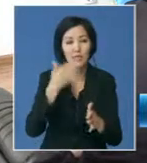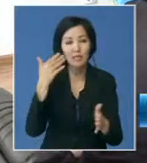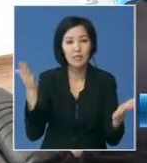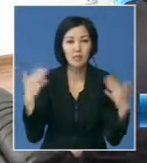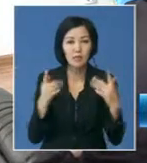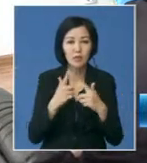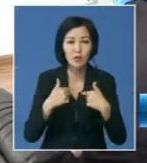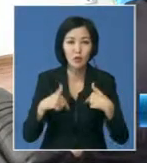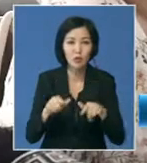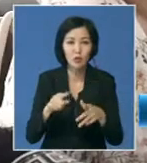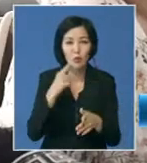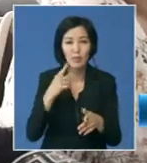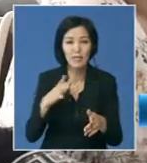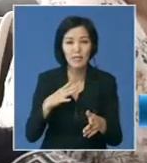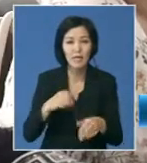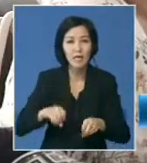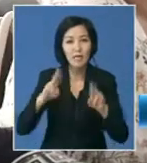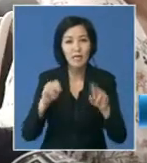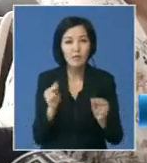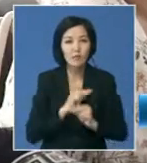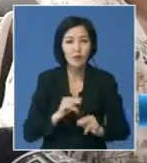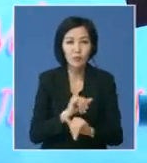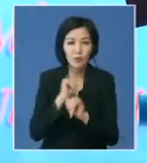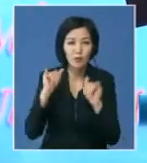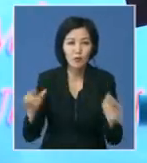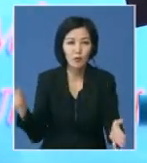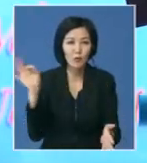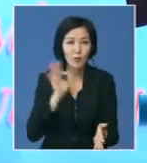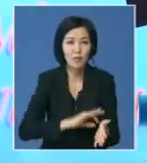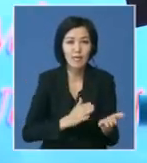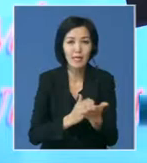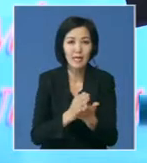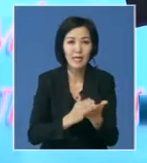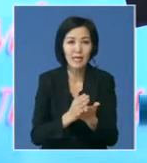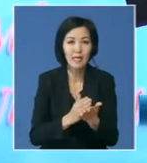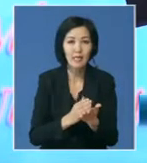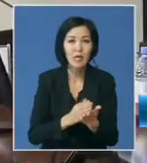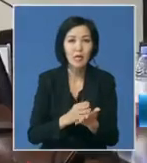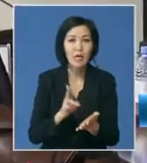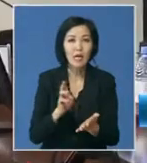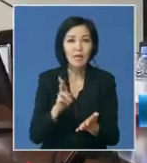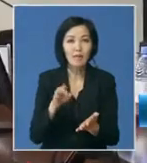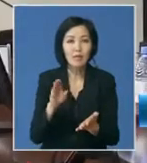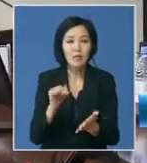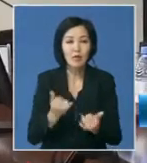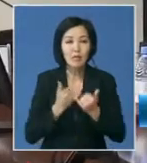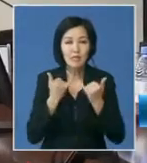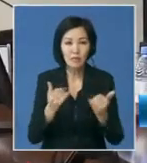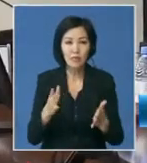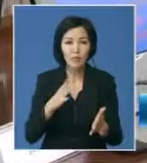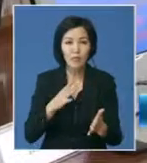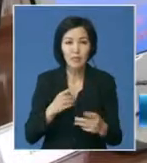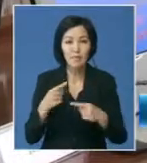болды. Шарада кәсіподақ жұмысының дамуына үлкен үлес қосқан ардагер Тұрсын Әбдірешұлына сый құрмет көрсетілді. Өзге ардагерлерге алғыс